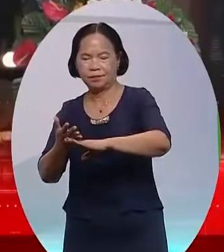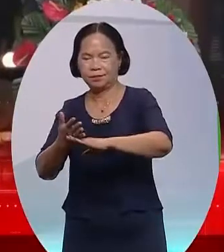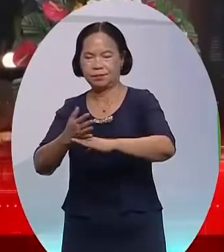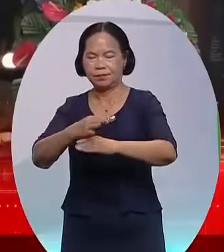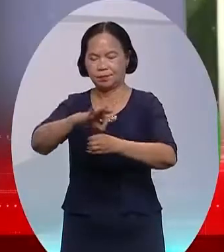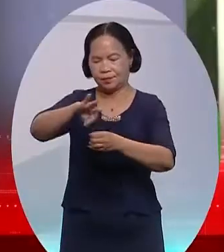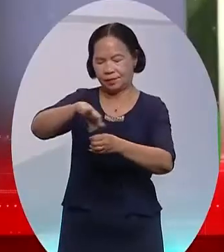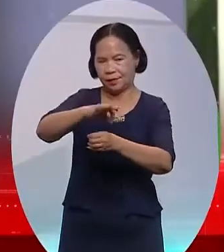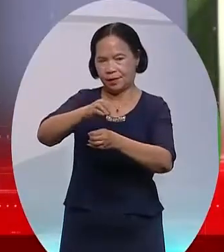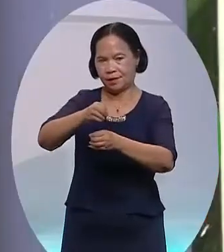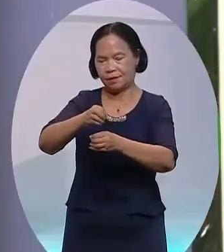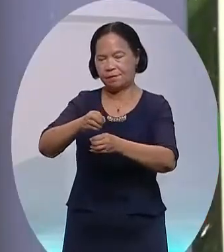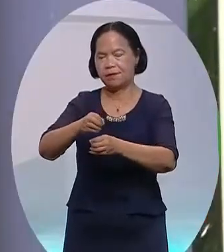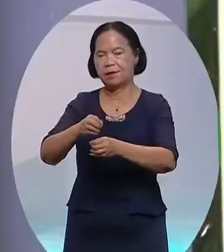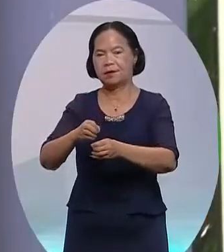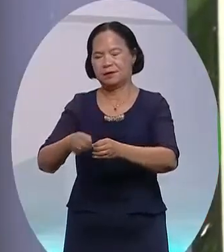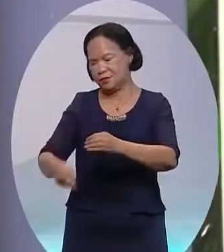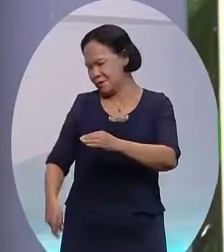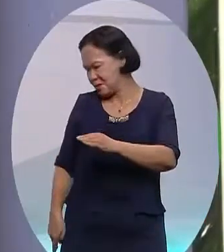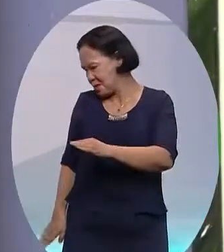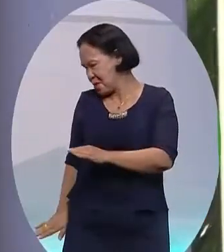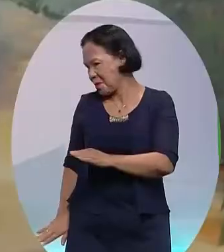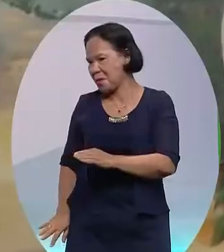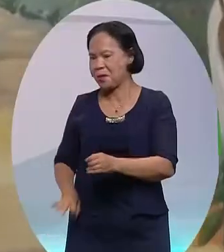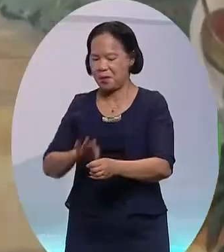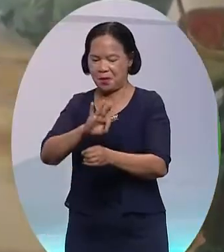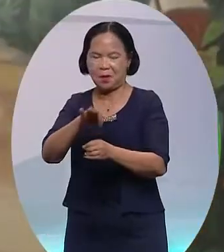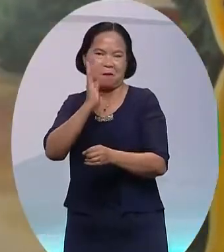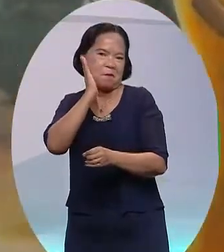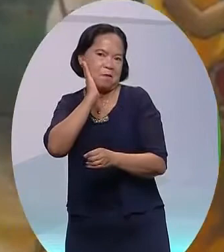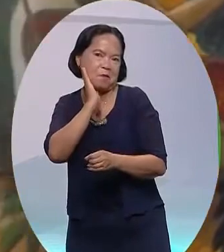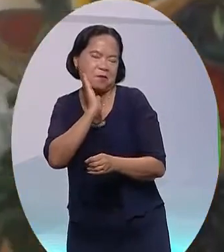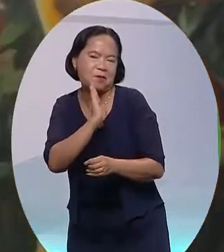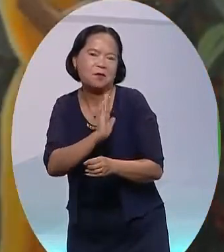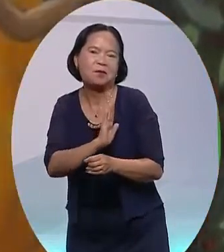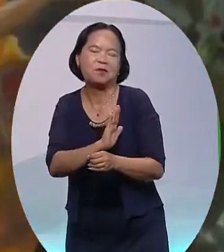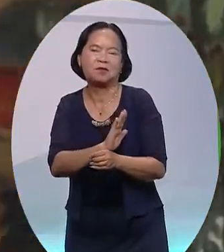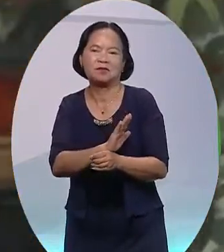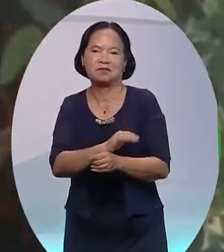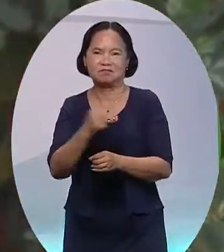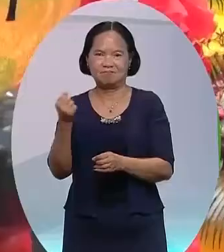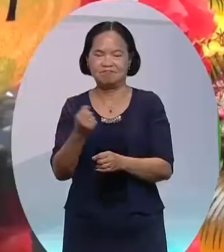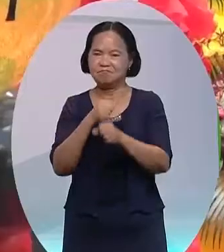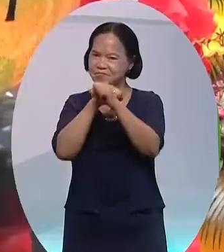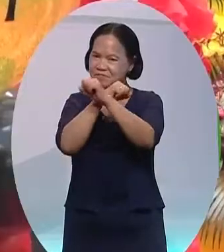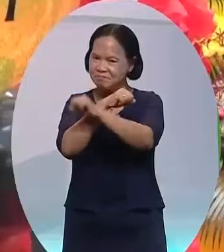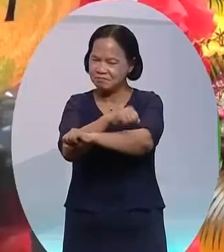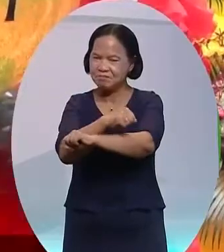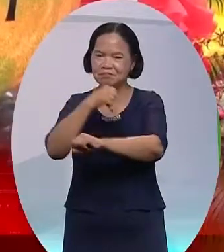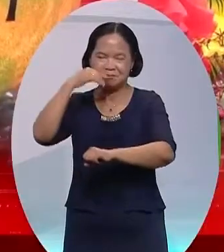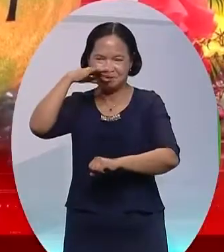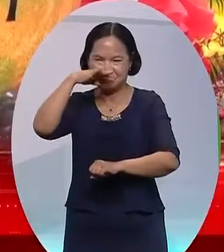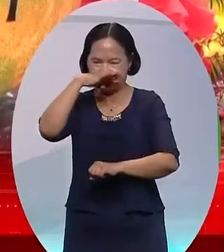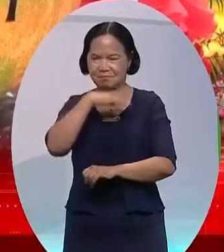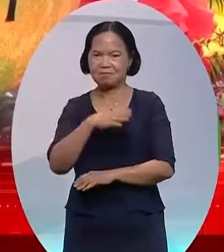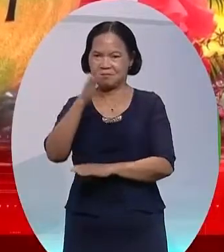phê trộn và các dòng cà phê sạch, hệ thống cửa hàng còn có dòng Minsk Food với phở và bún đậm chất Việt. Ở tương lai chúng tôi